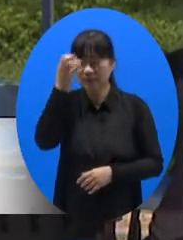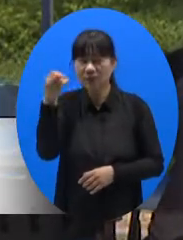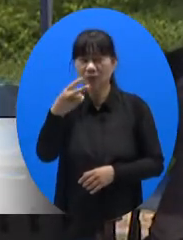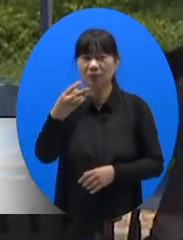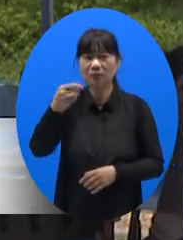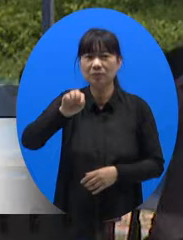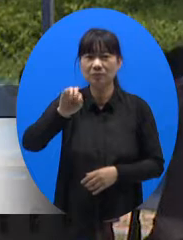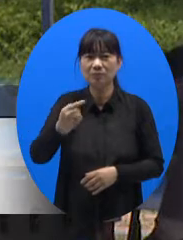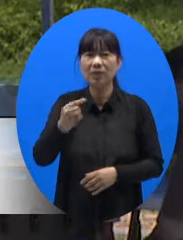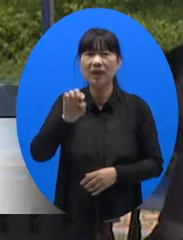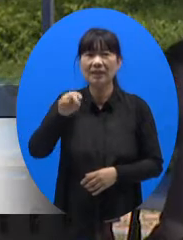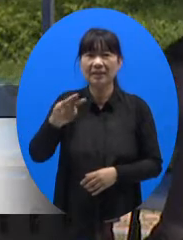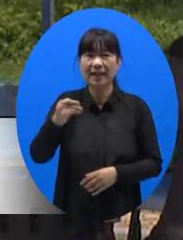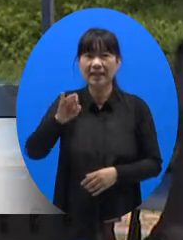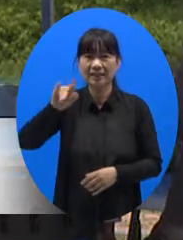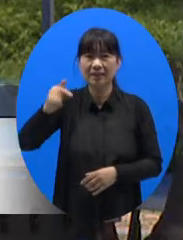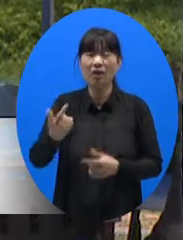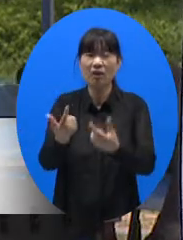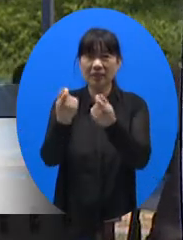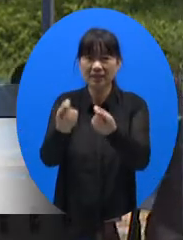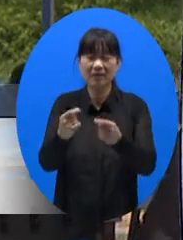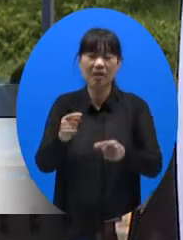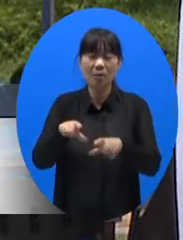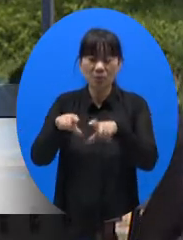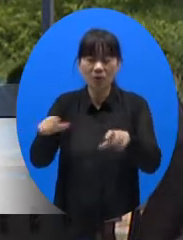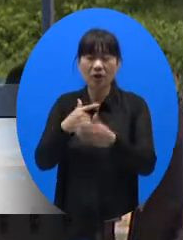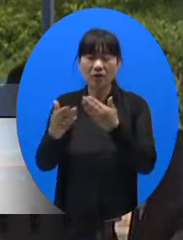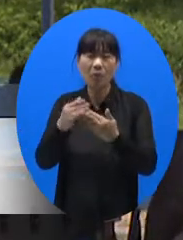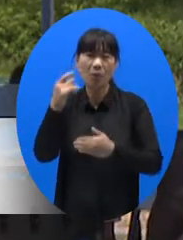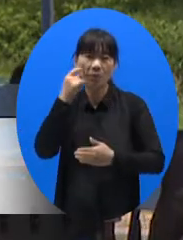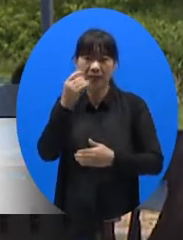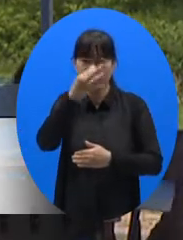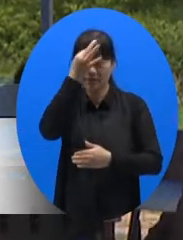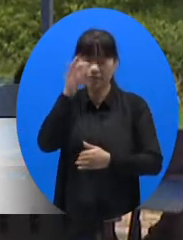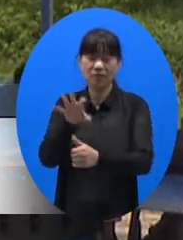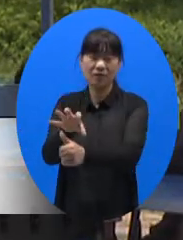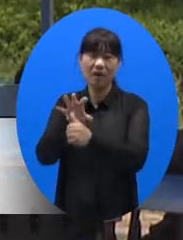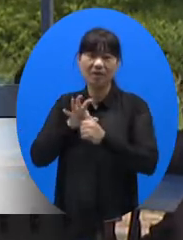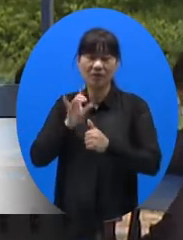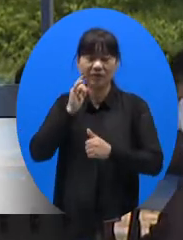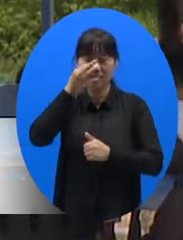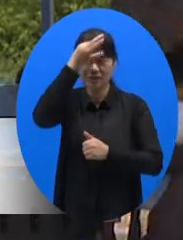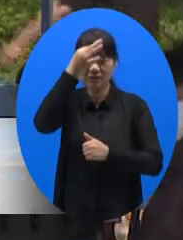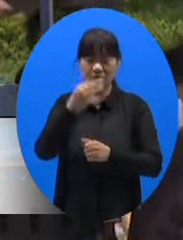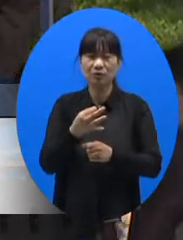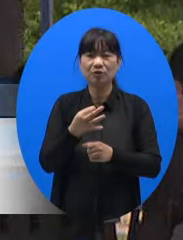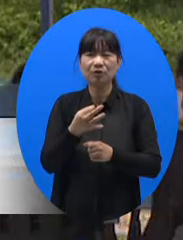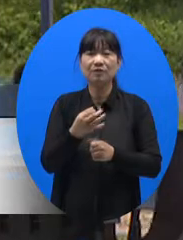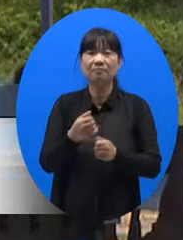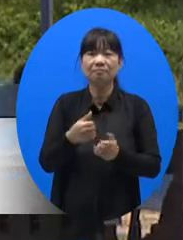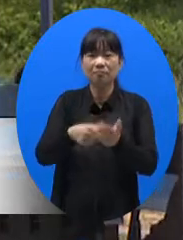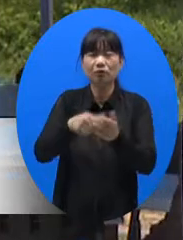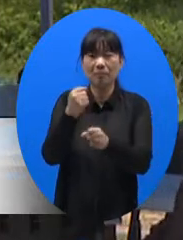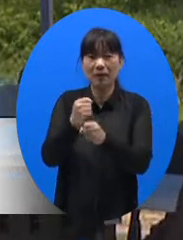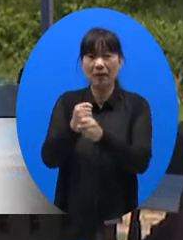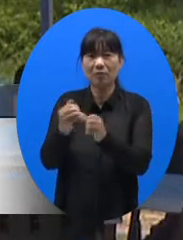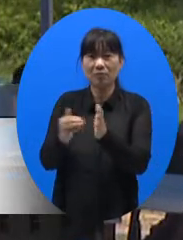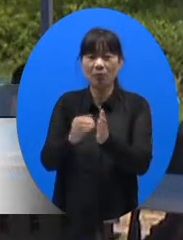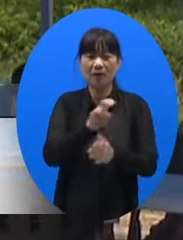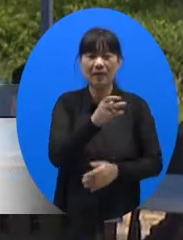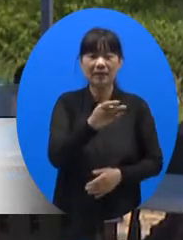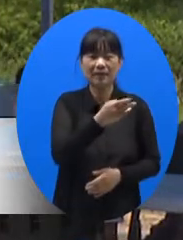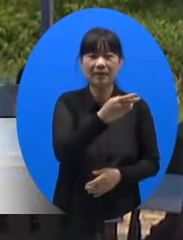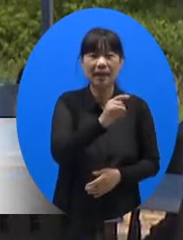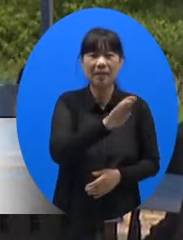기술이나 루프 스테이션 같은 평소에 접해보지 못한 기술을 활용해서 예술 작품을 만들고 이를